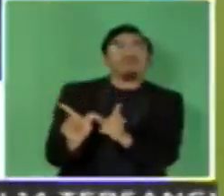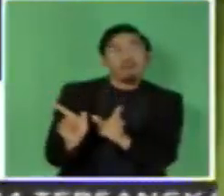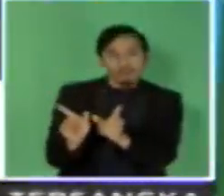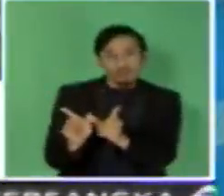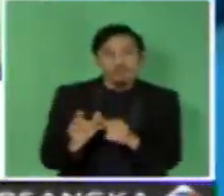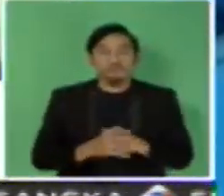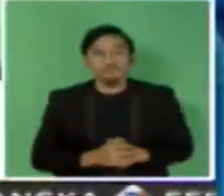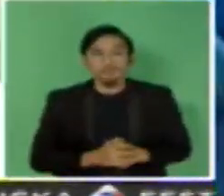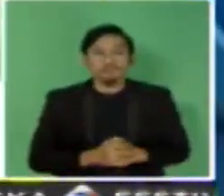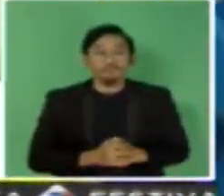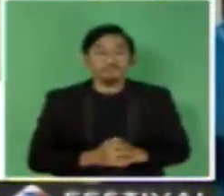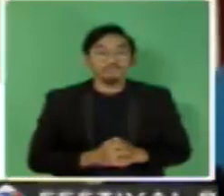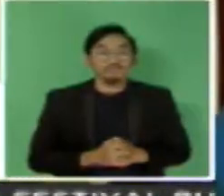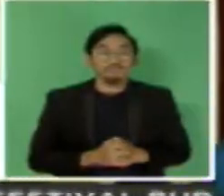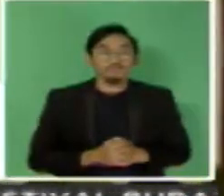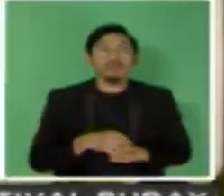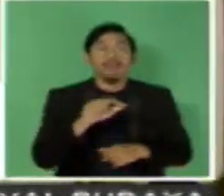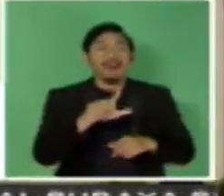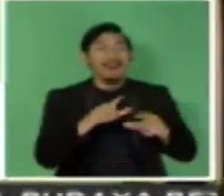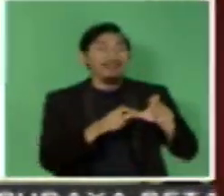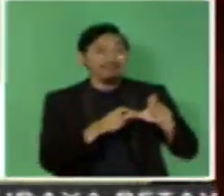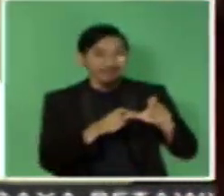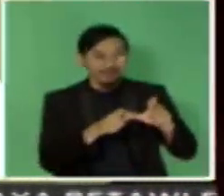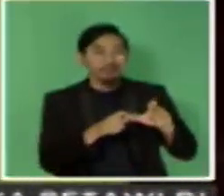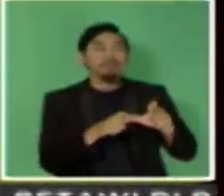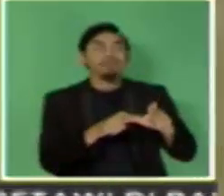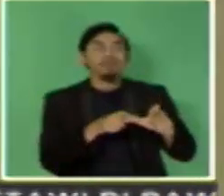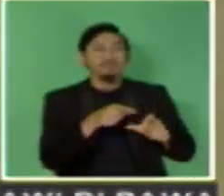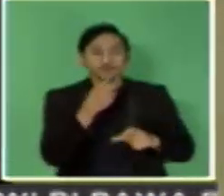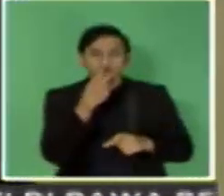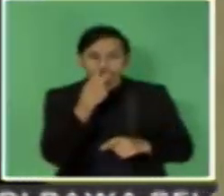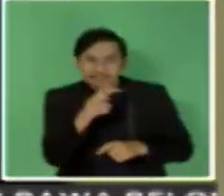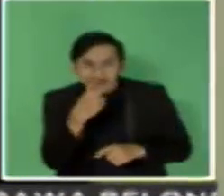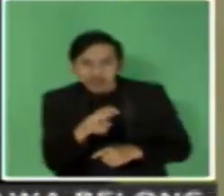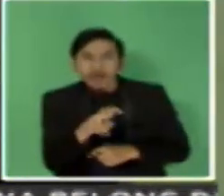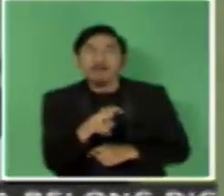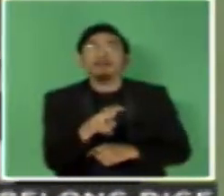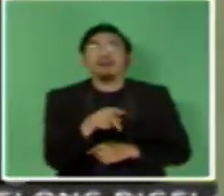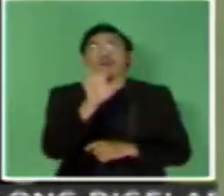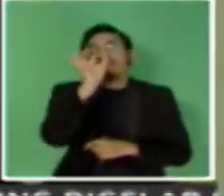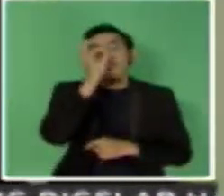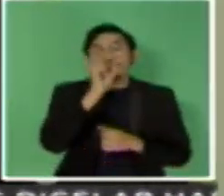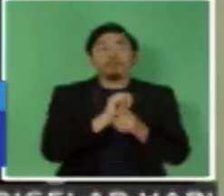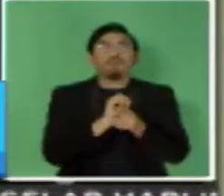menjalani pemeriksaan di Mapolresta Sidoarjo pada Jumat malam karena diduga melanggar UU ITE.